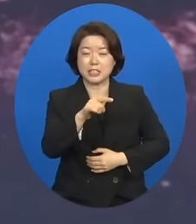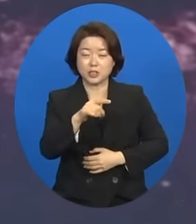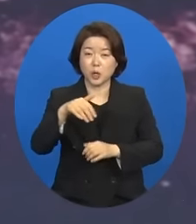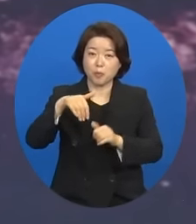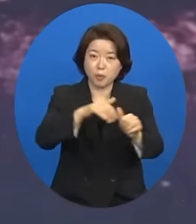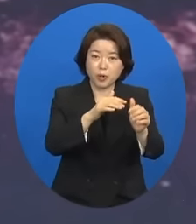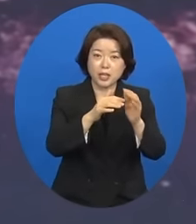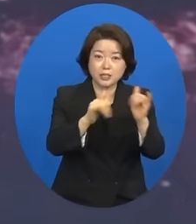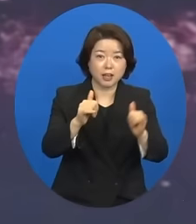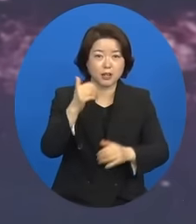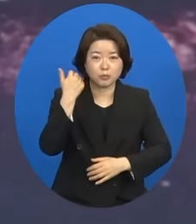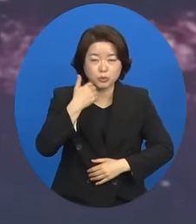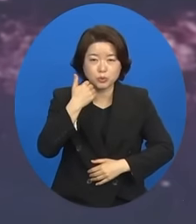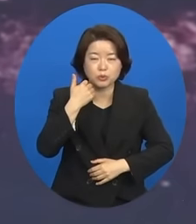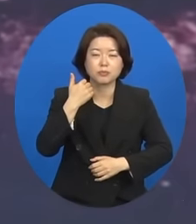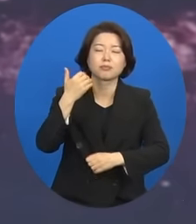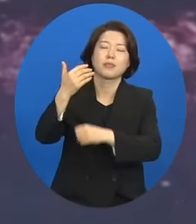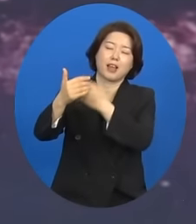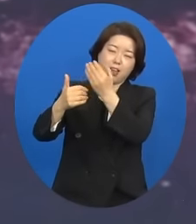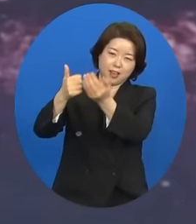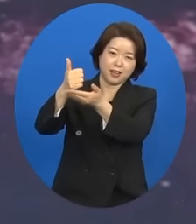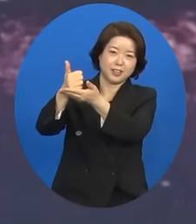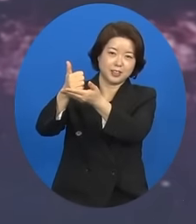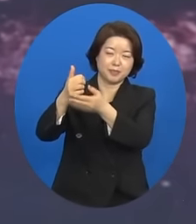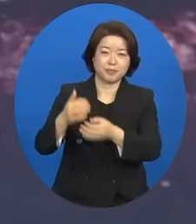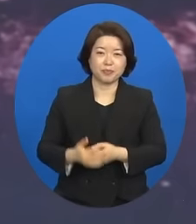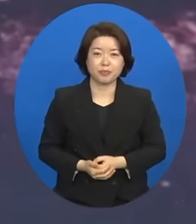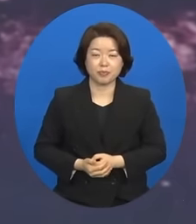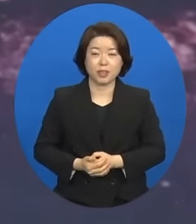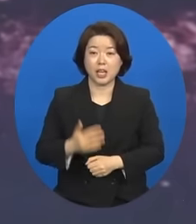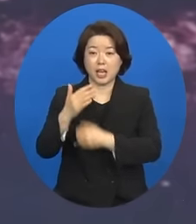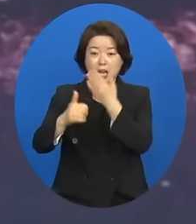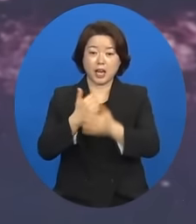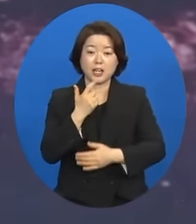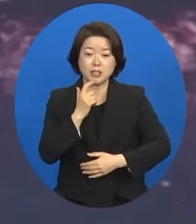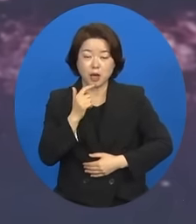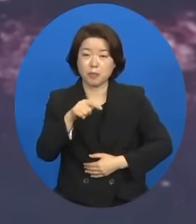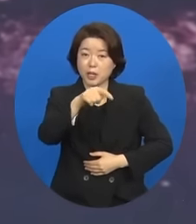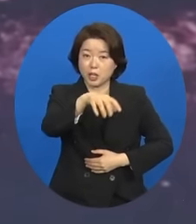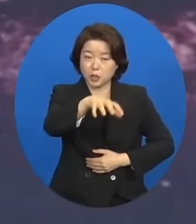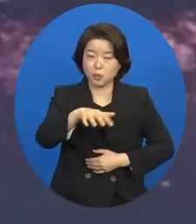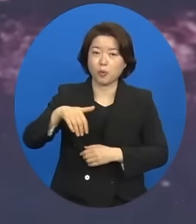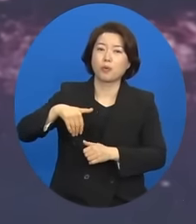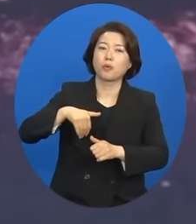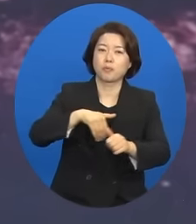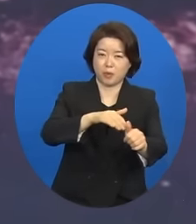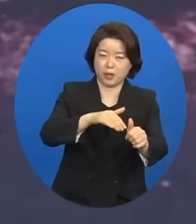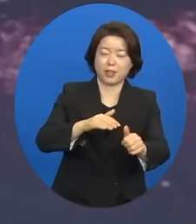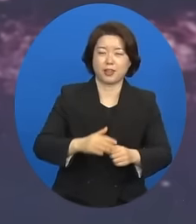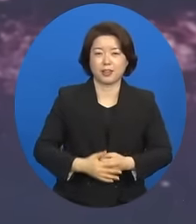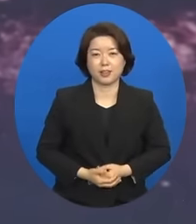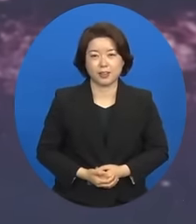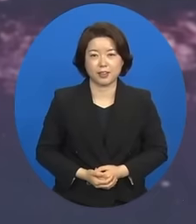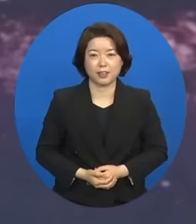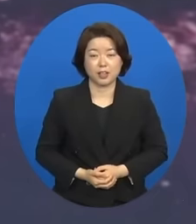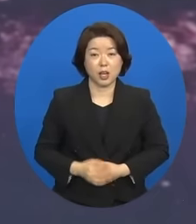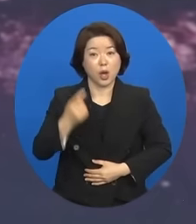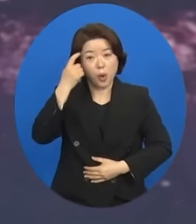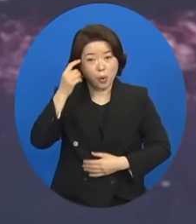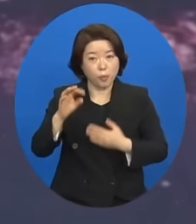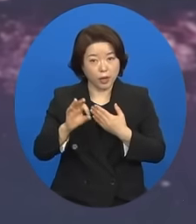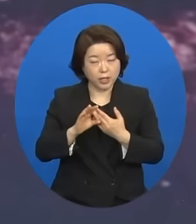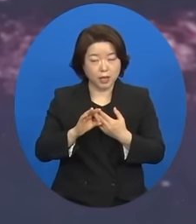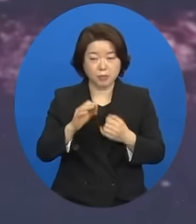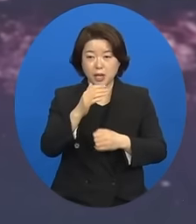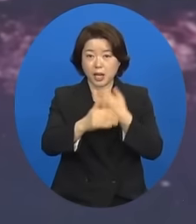분은 바로 하나님이십니다 하나님이 야곱을 바단 아람 보내신 거예요 왜냐면 하나님은